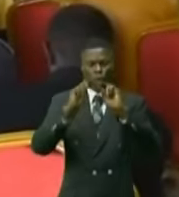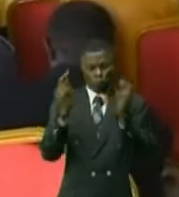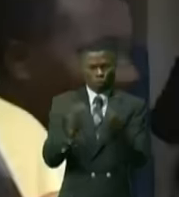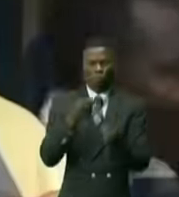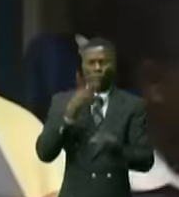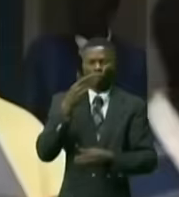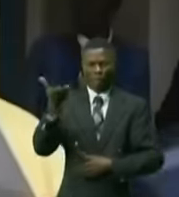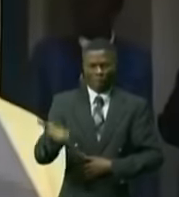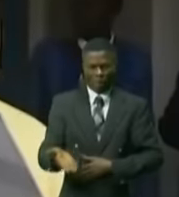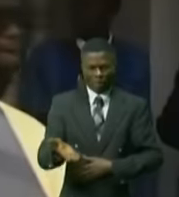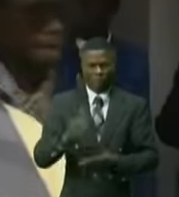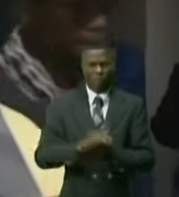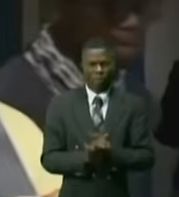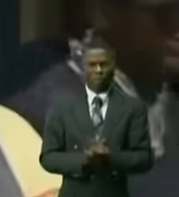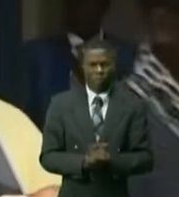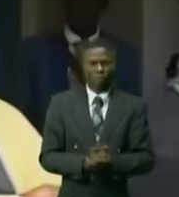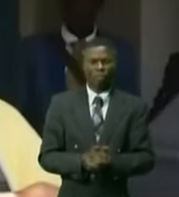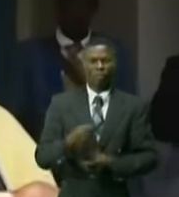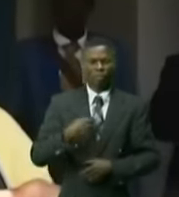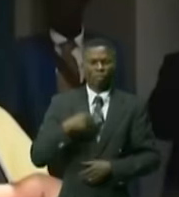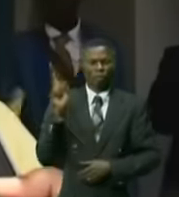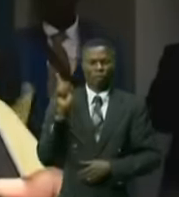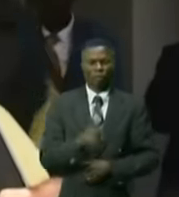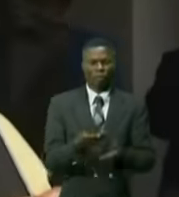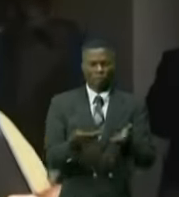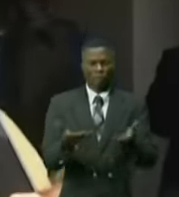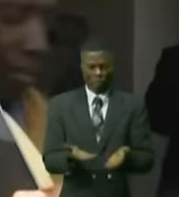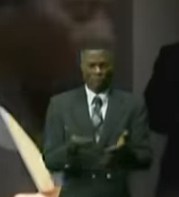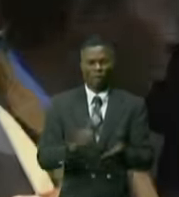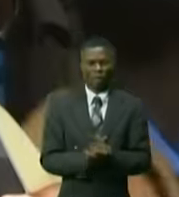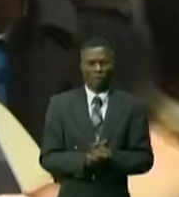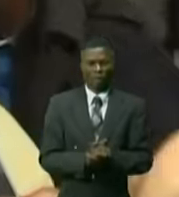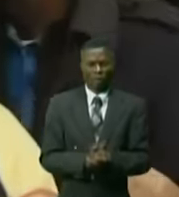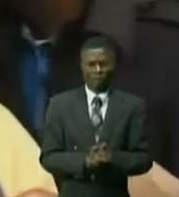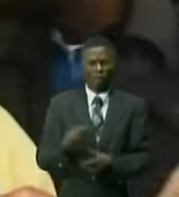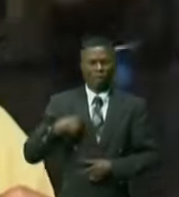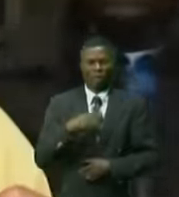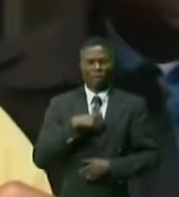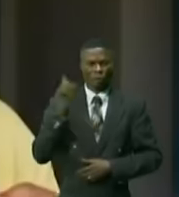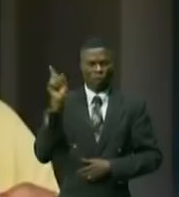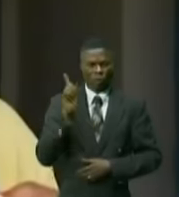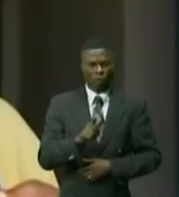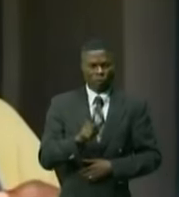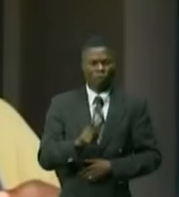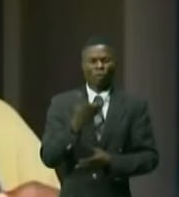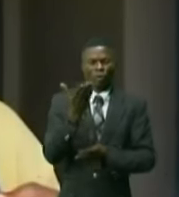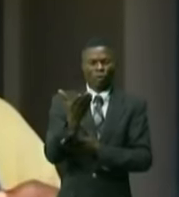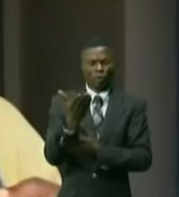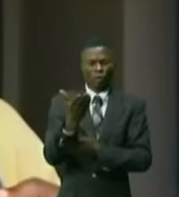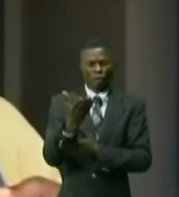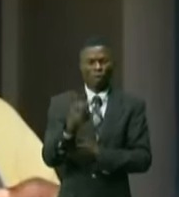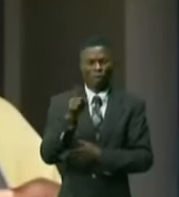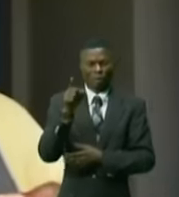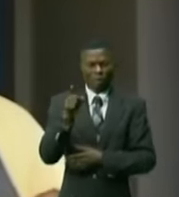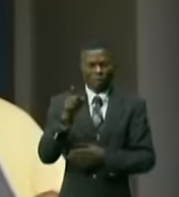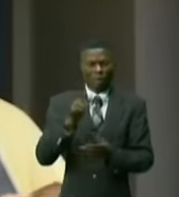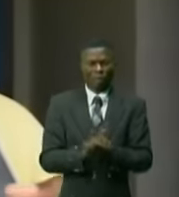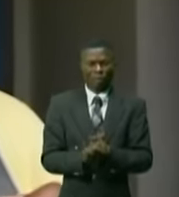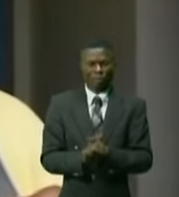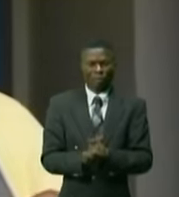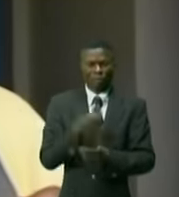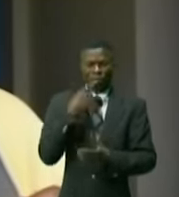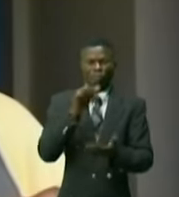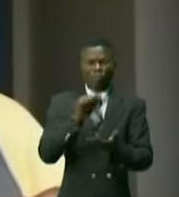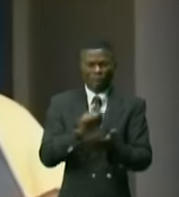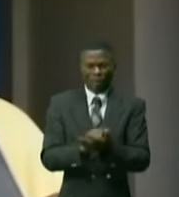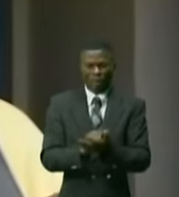délégations reçues. KIPC a besoin de l'énergie et nous sommes limités en moyenne et nous avons une liste des micro-centrales